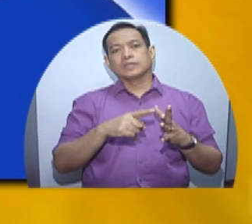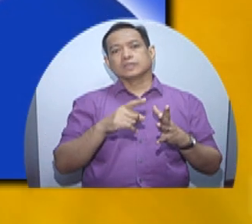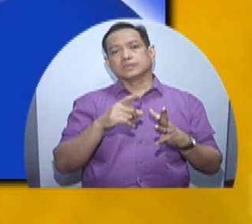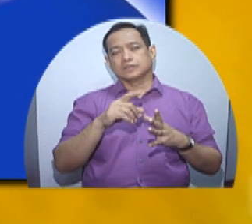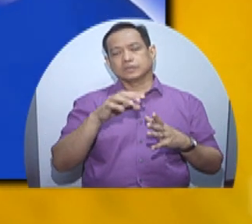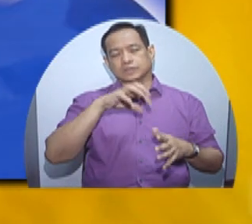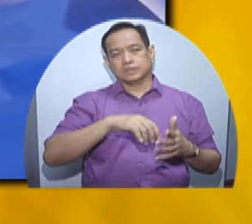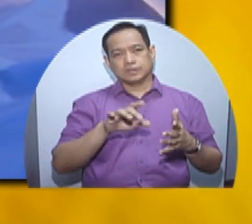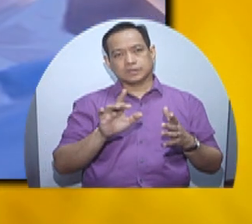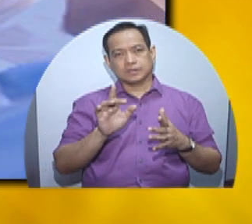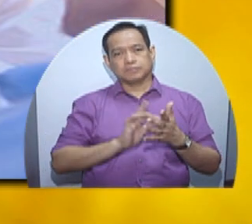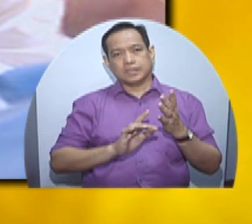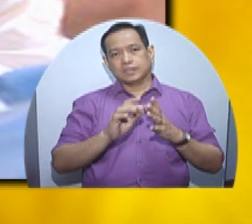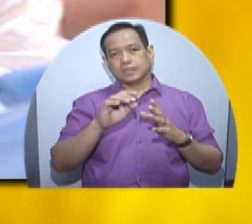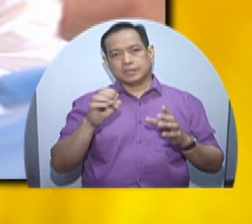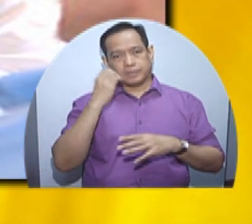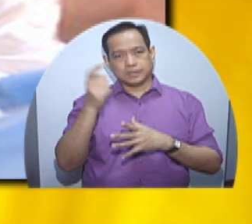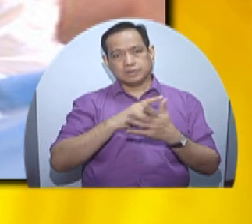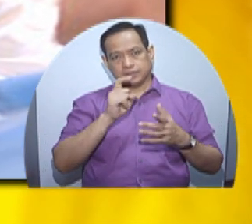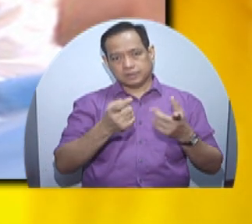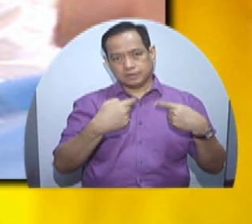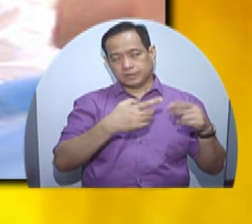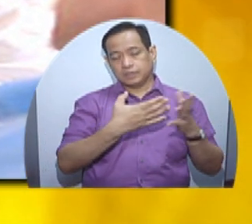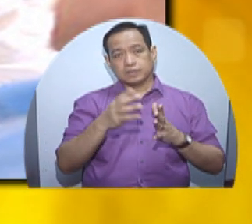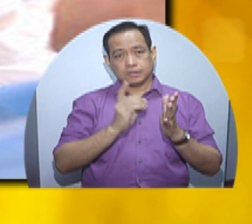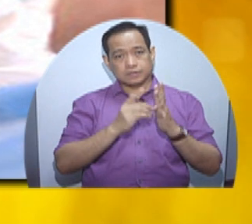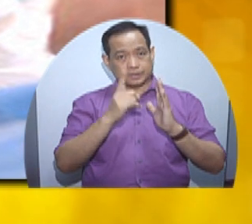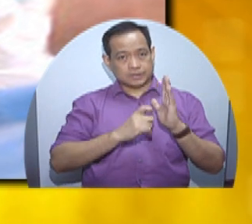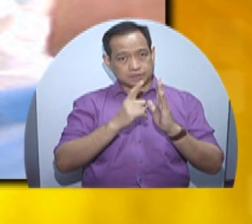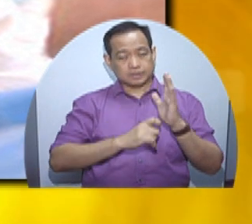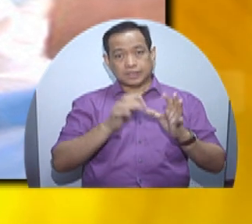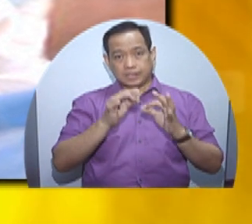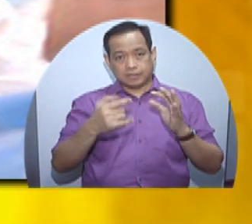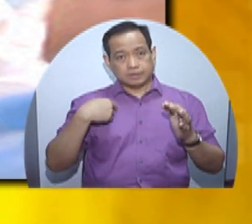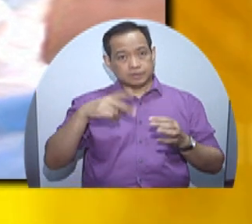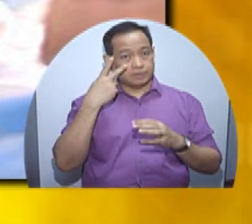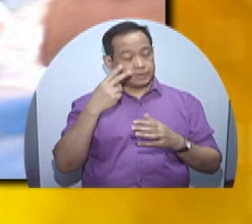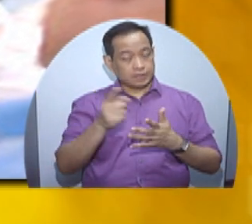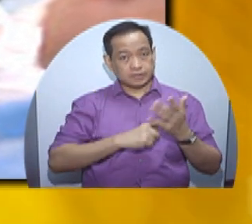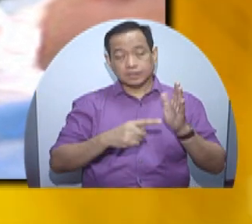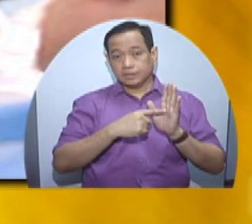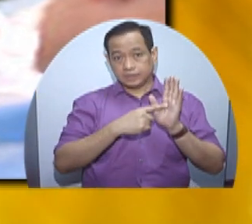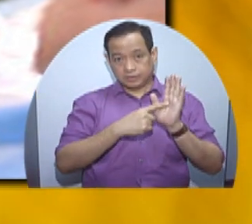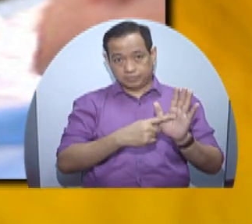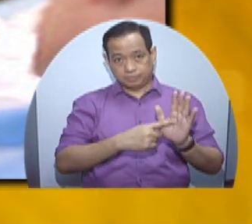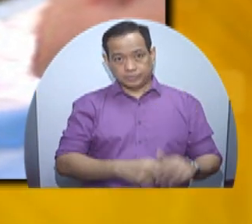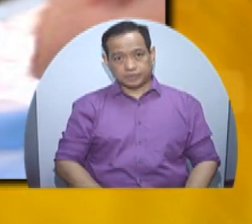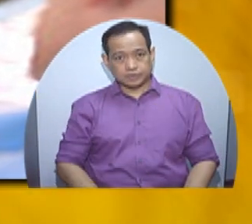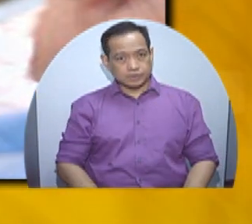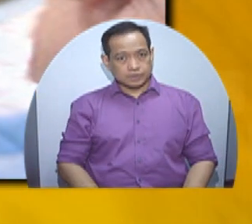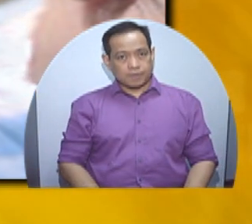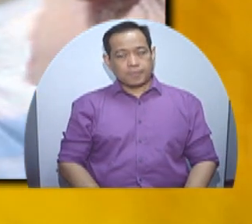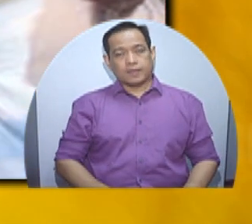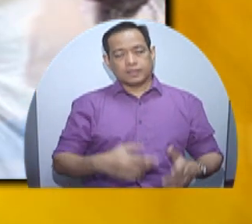isang medical emergency. Mahalagang ipatingin kaagad sa doktor ang kanyang kondisyon kung ito ay makikita ng mga sintomas